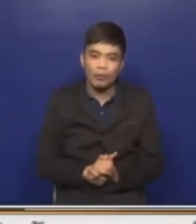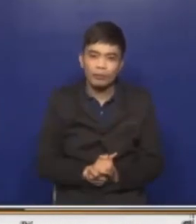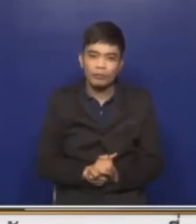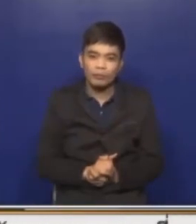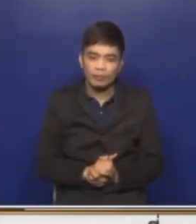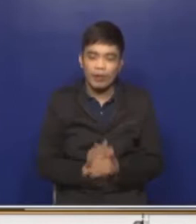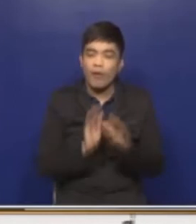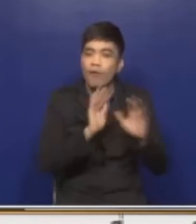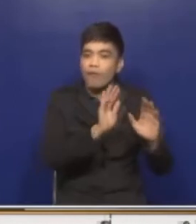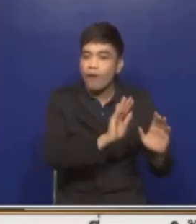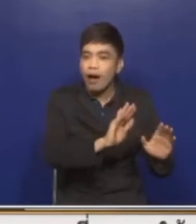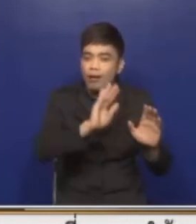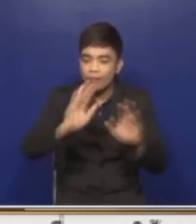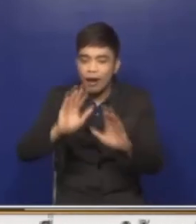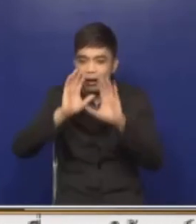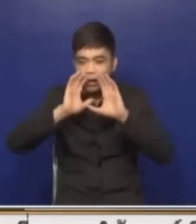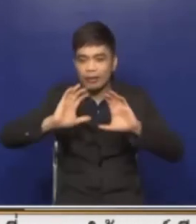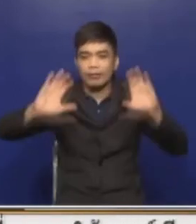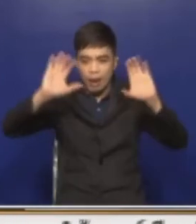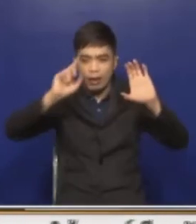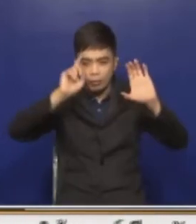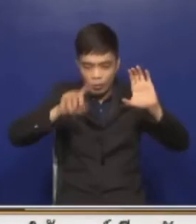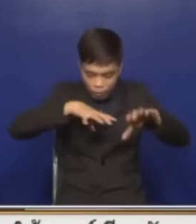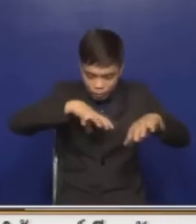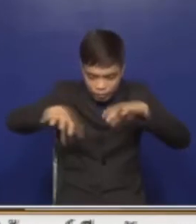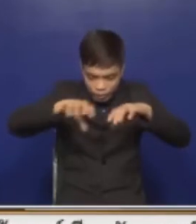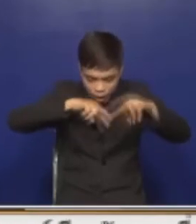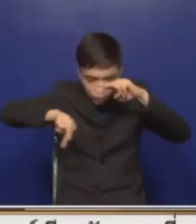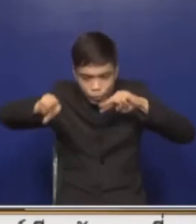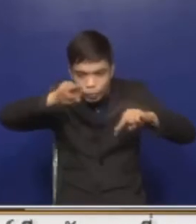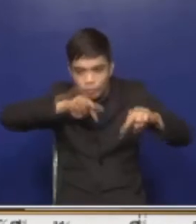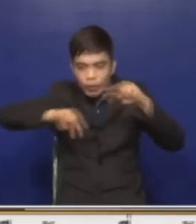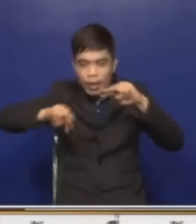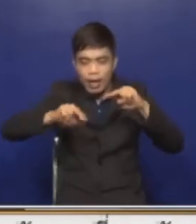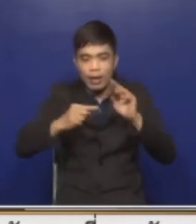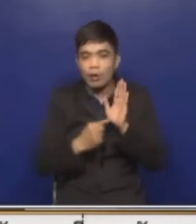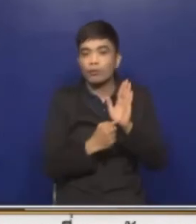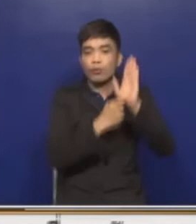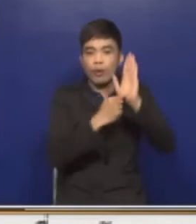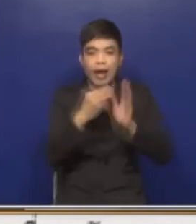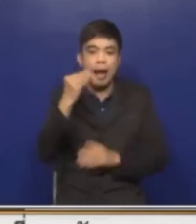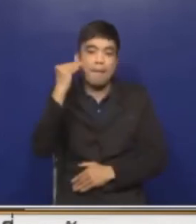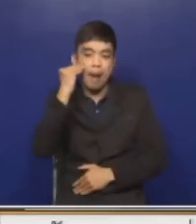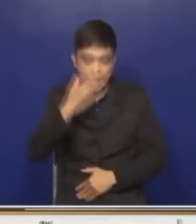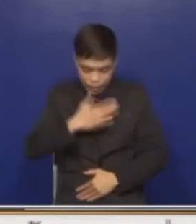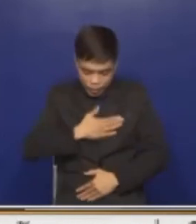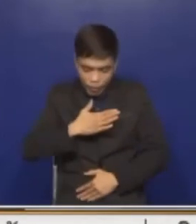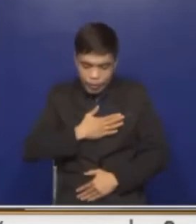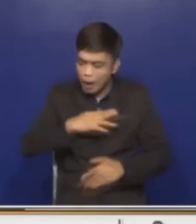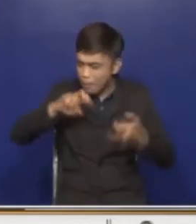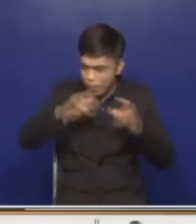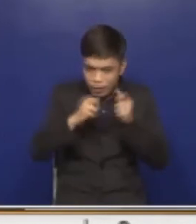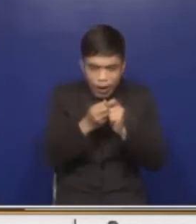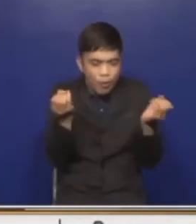ฝากให้รัฐบาลเข้ามาดูแลโดยเฉพาะพื้นที่ที่บ้านผมซึ่งแต่ละผลกระทบตลอด